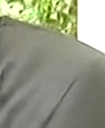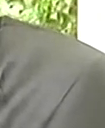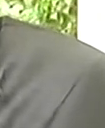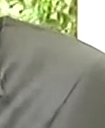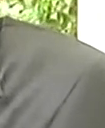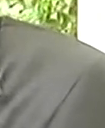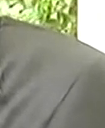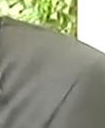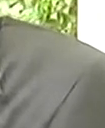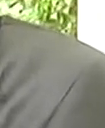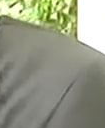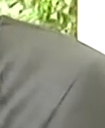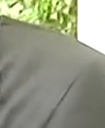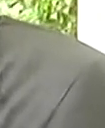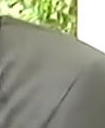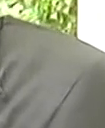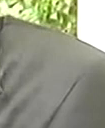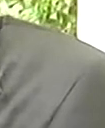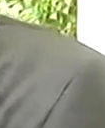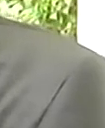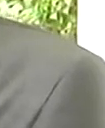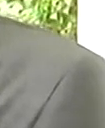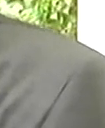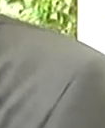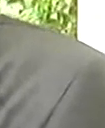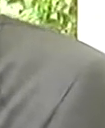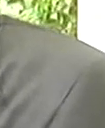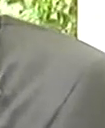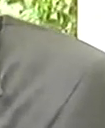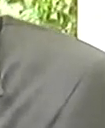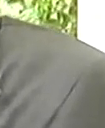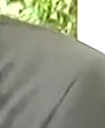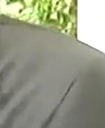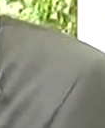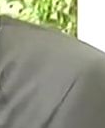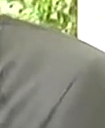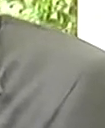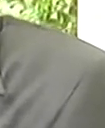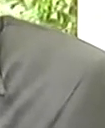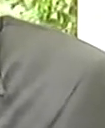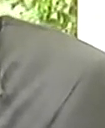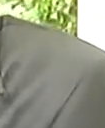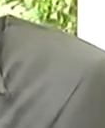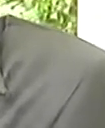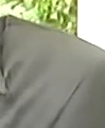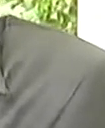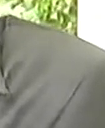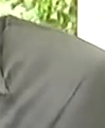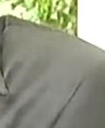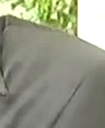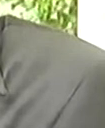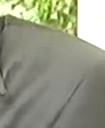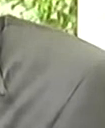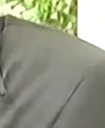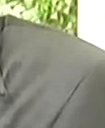เราก็เอามาดูว่ามันทำได้ทำไม่ได้อย่างไรก็ชี้แจงกันให้ชัดเจนตรงเนี้ยมันก็จะไม่มีช่องว่างน